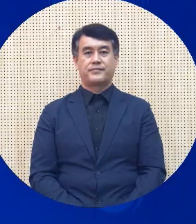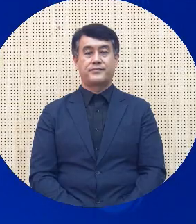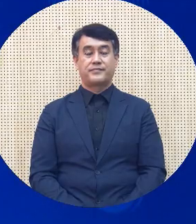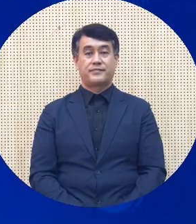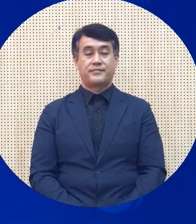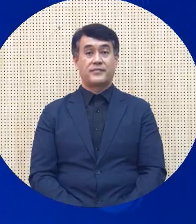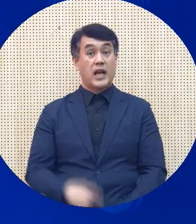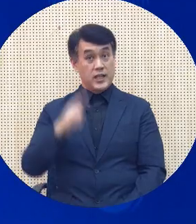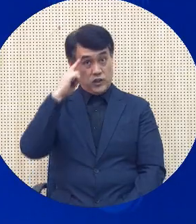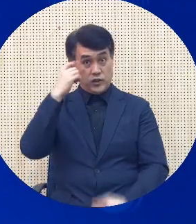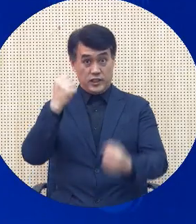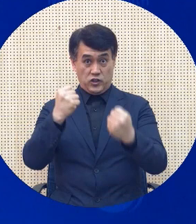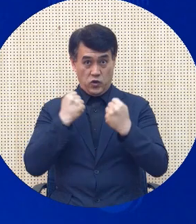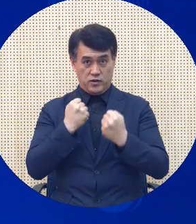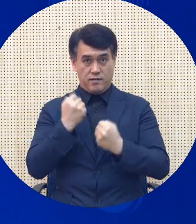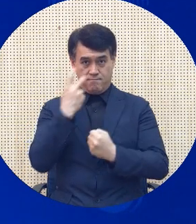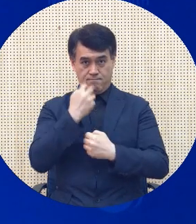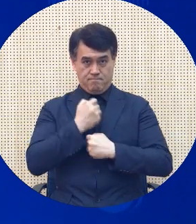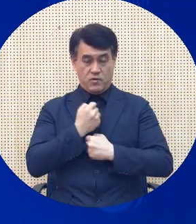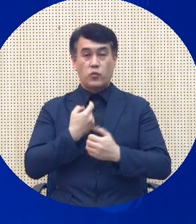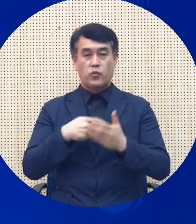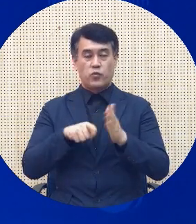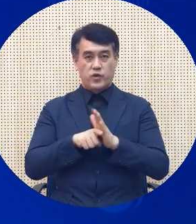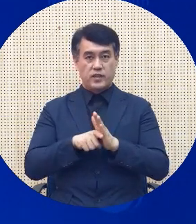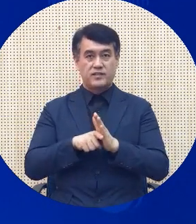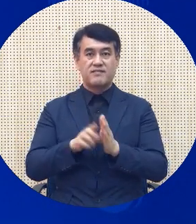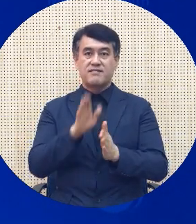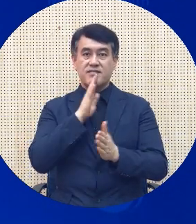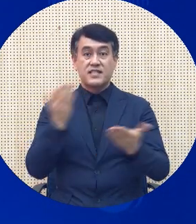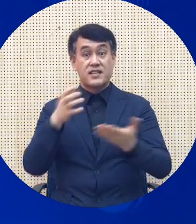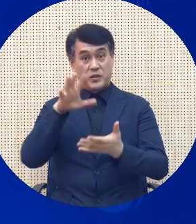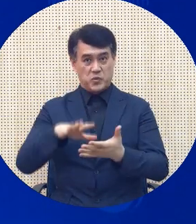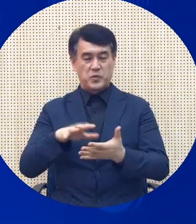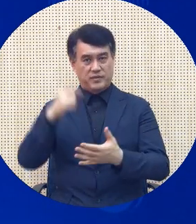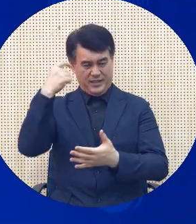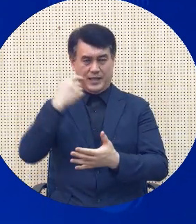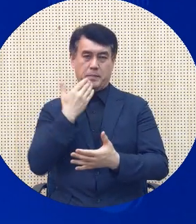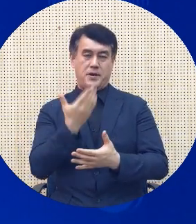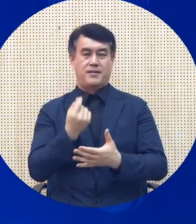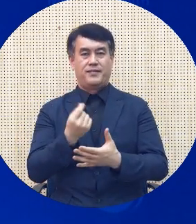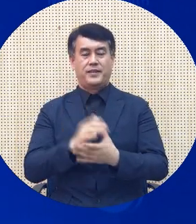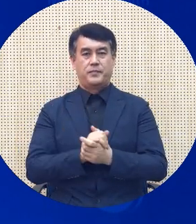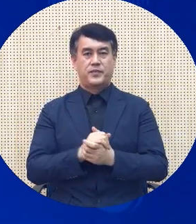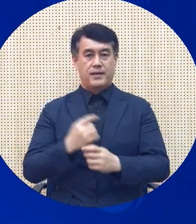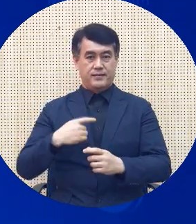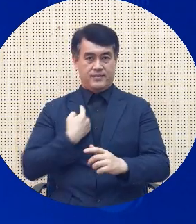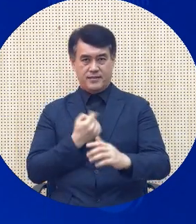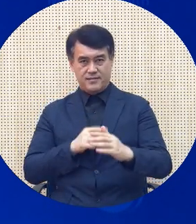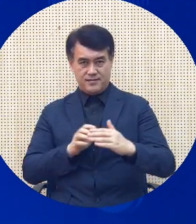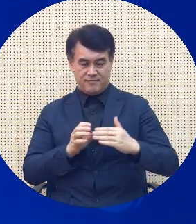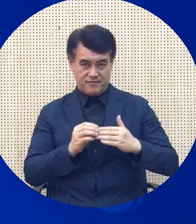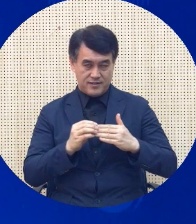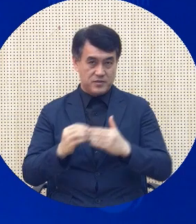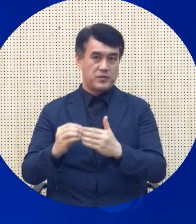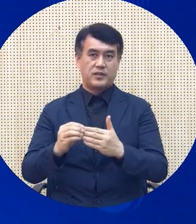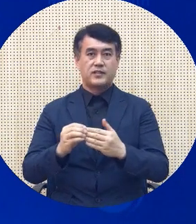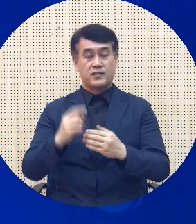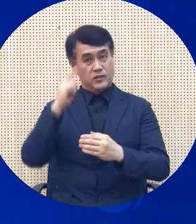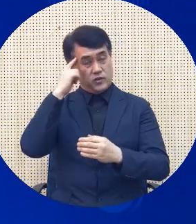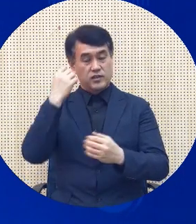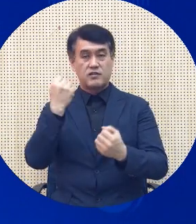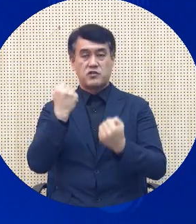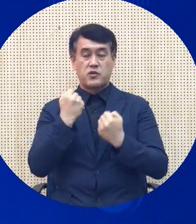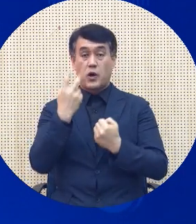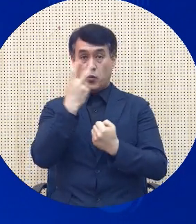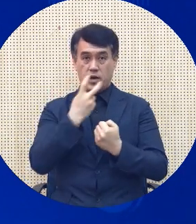네, 정신 건강을 지키기 위한 현장이 생생하게 느껴지는 영상이었습니다. 자기 주도적인 정신 건강 관리와